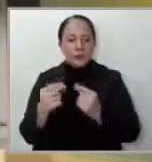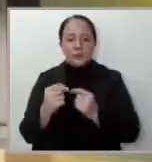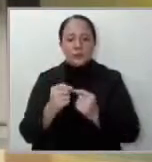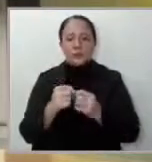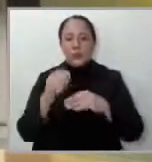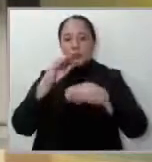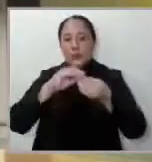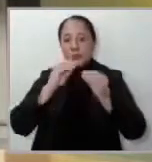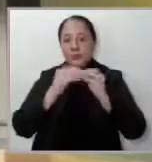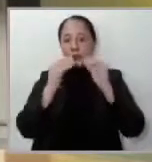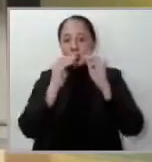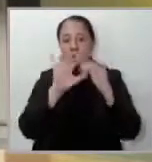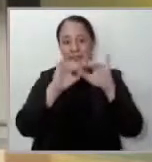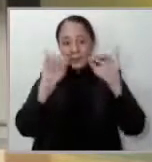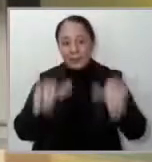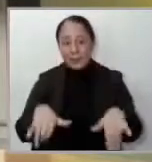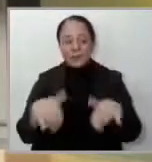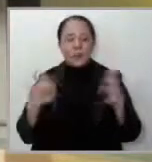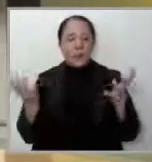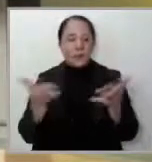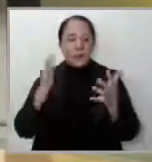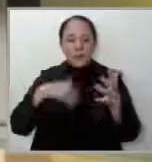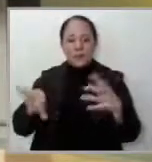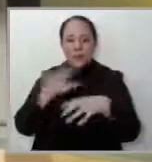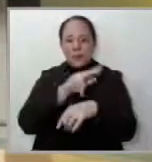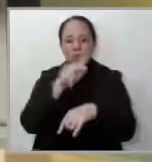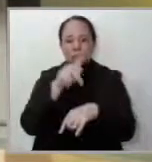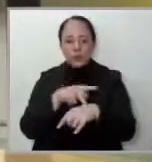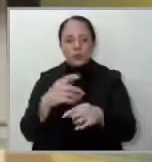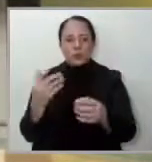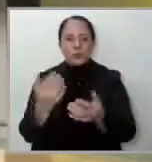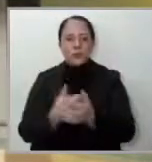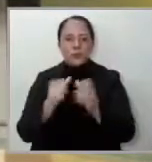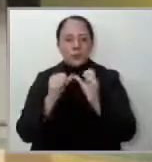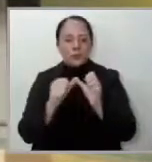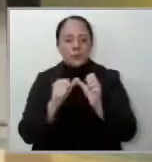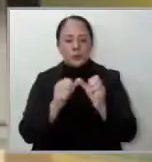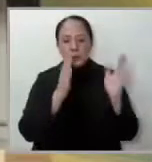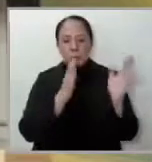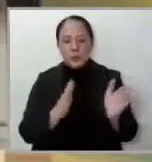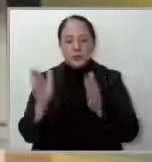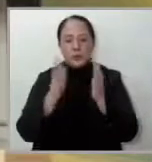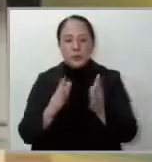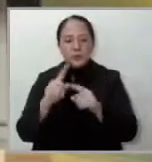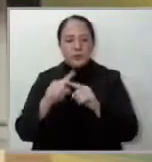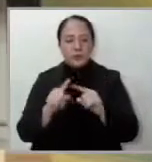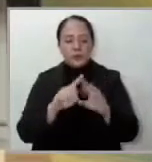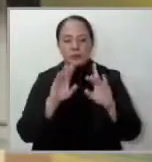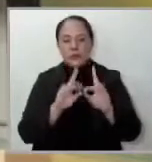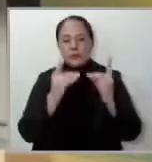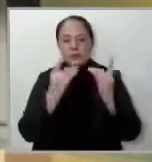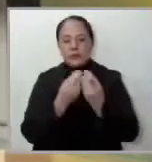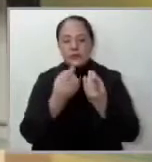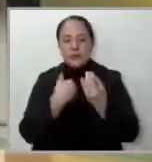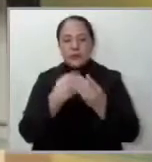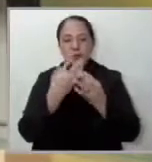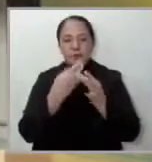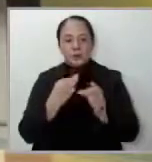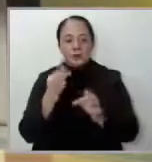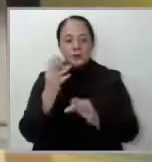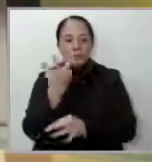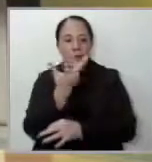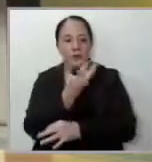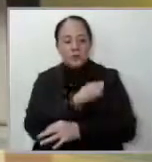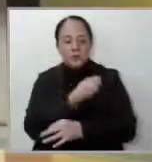system sa buong bansa. Patuloy naman ang paghahanda ng iba't ibang ahensya ng gobyerno para sa 3-day national vaccination campaign.